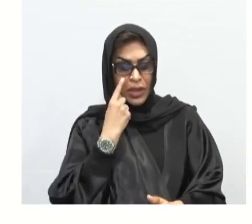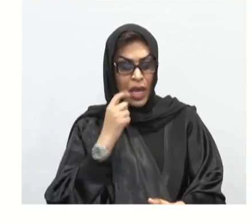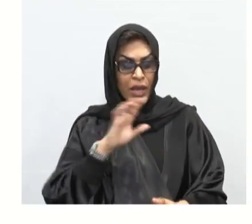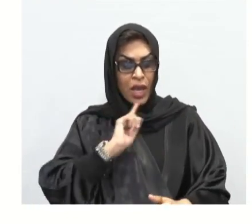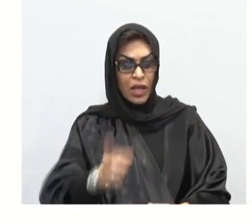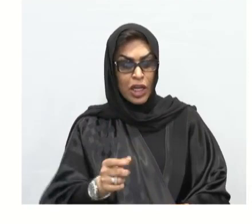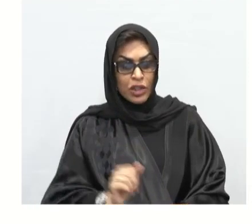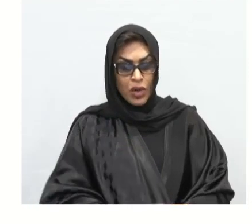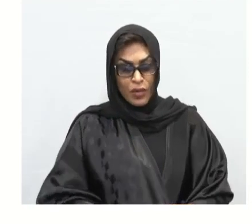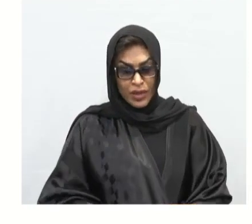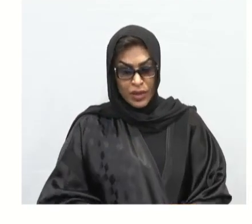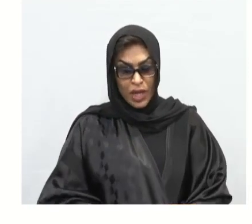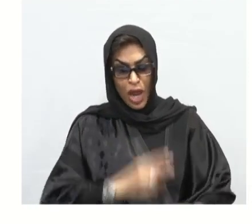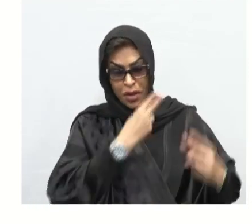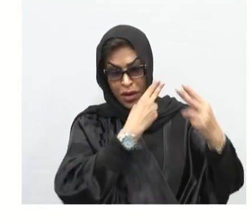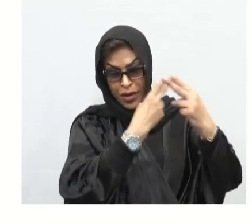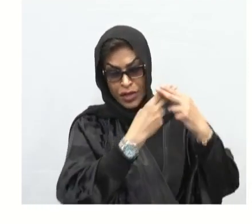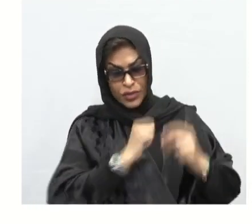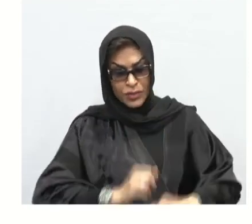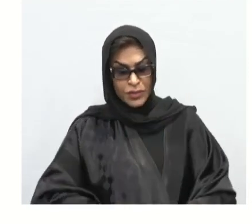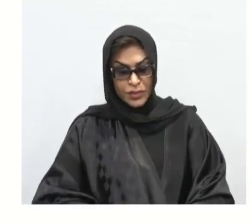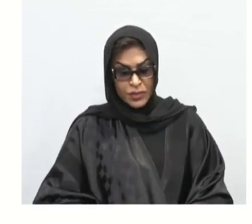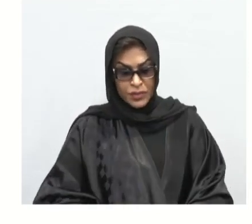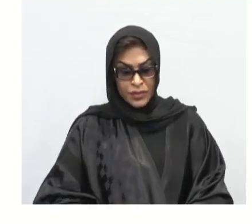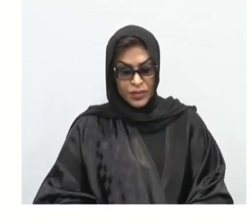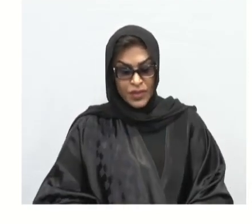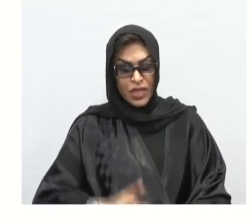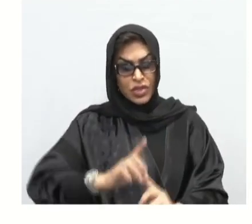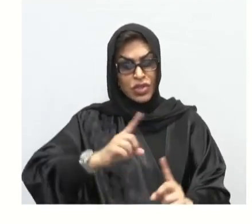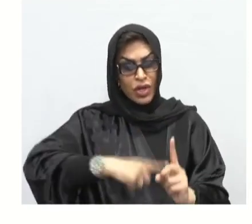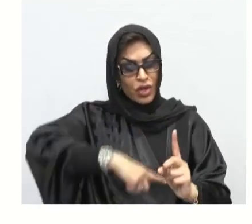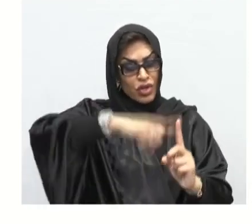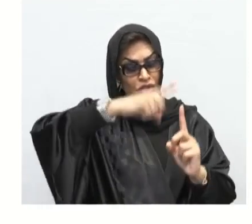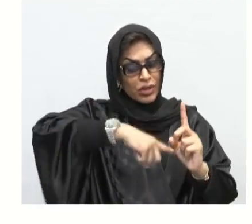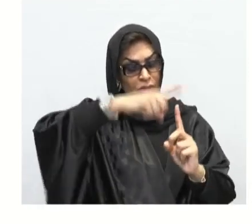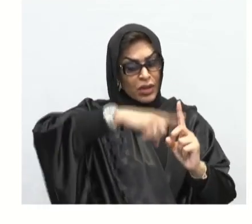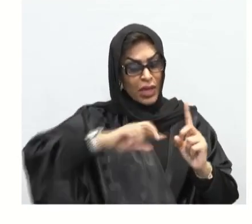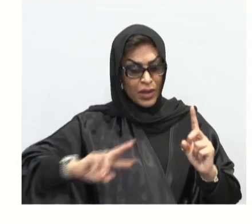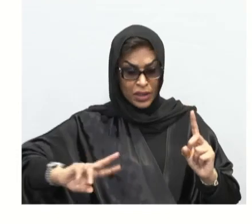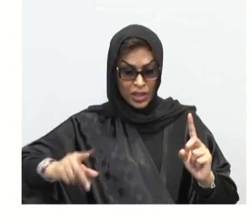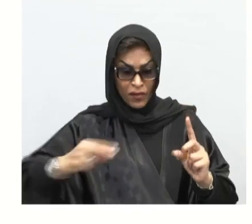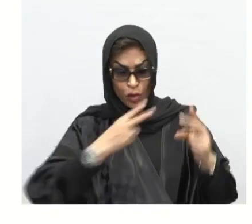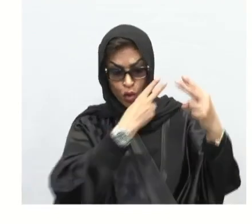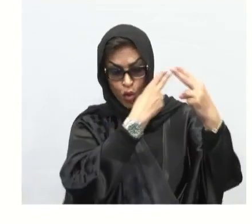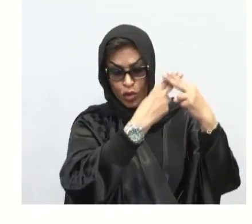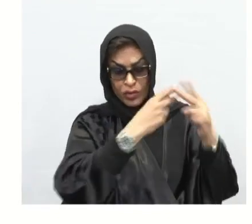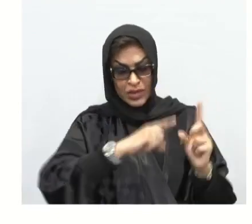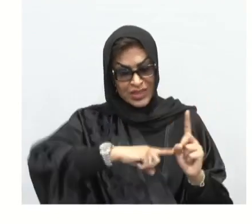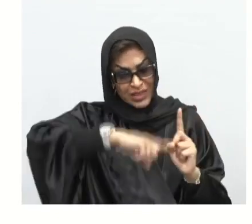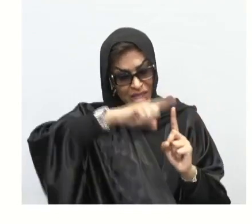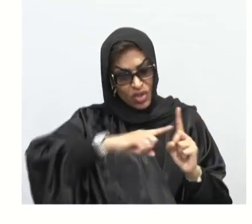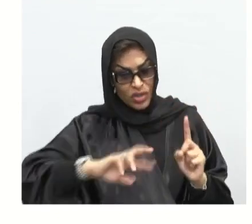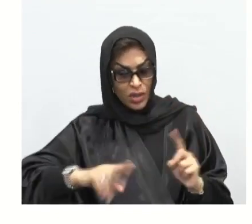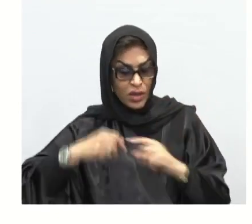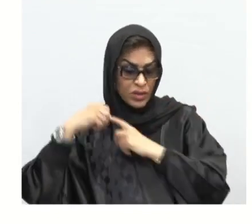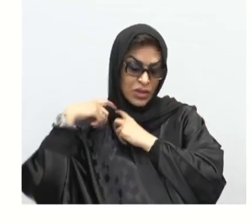التي يتكون فيها ذلك النجم كذلك طالب وطالبته تختلف النجوم باختلاف درجه حراره ذلك